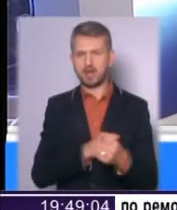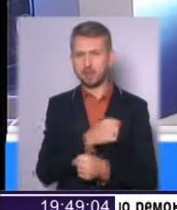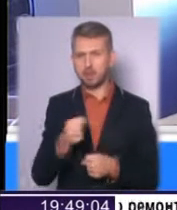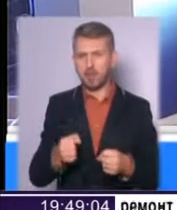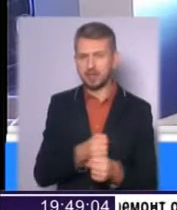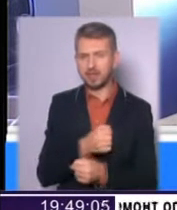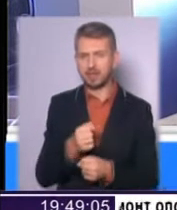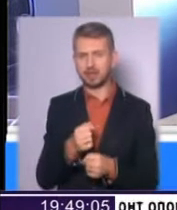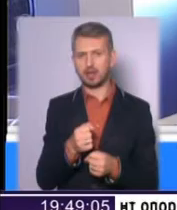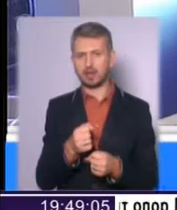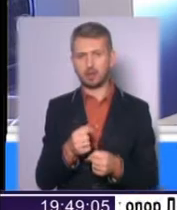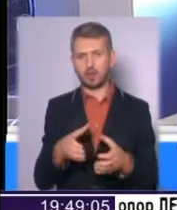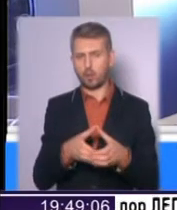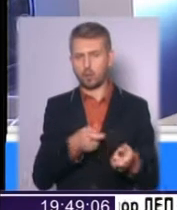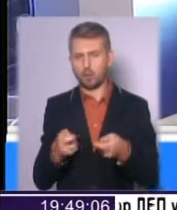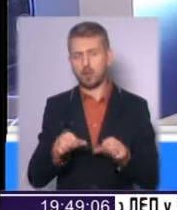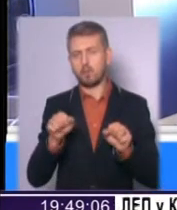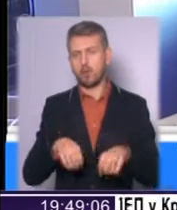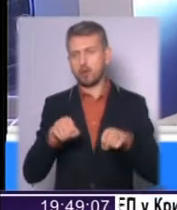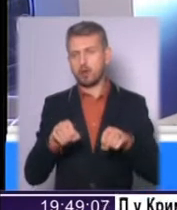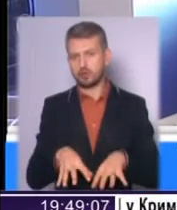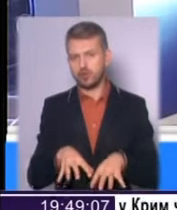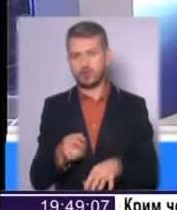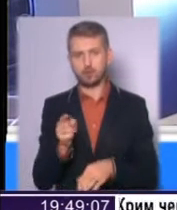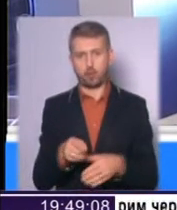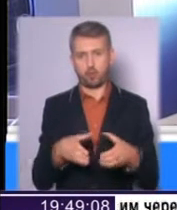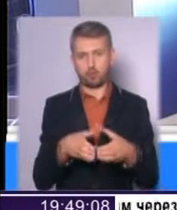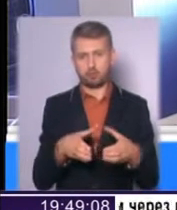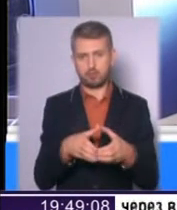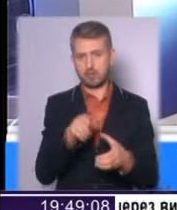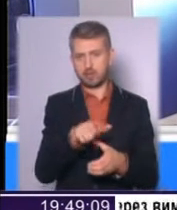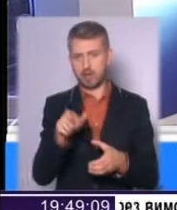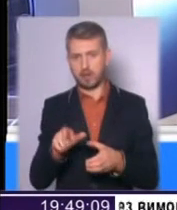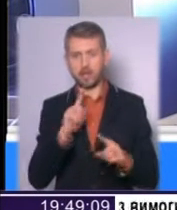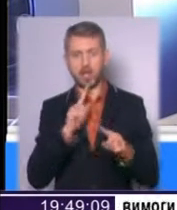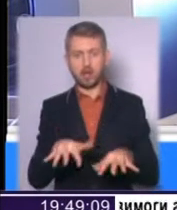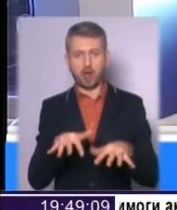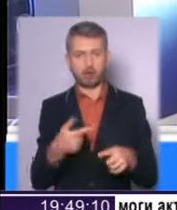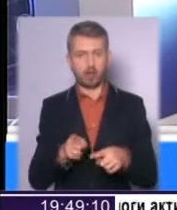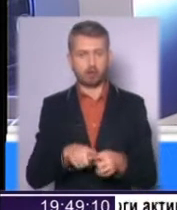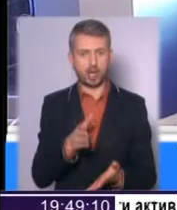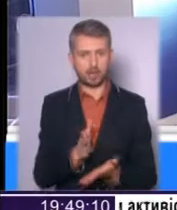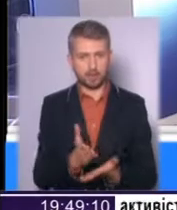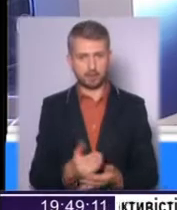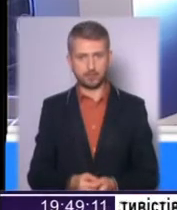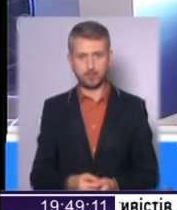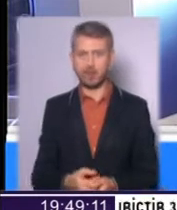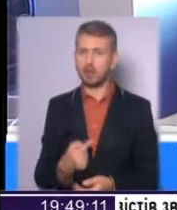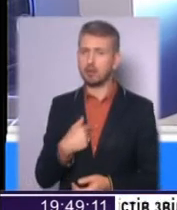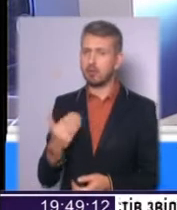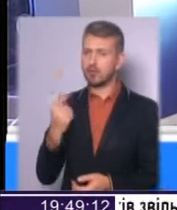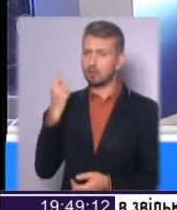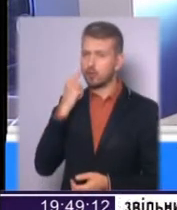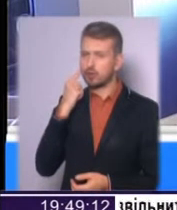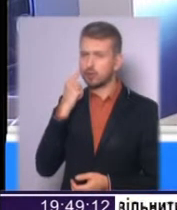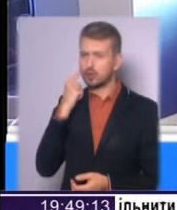реформа политическая, в смысле для того, чтобы были политические партии. Потому что опять те же самые